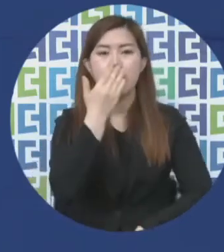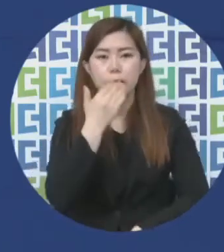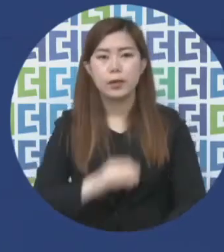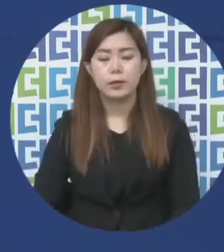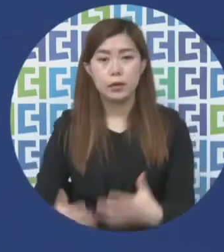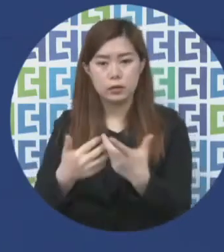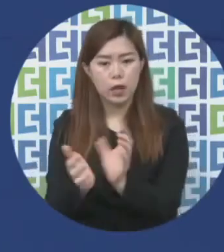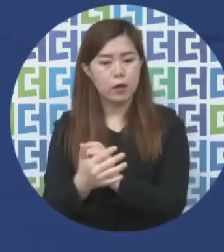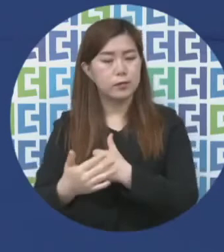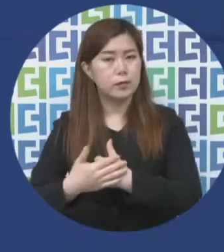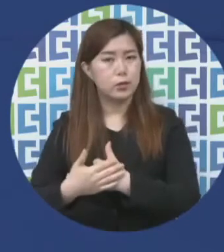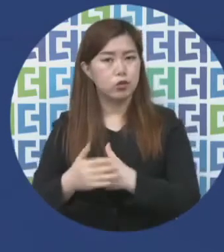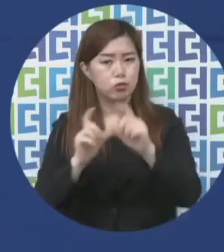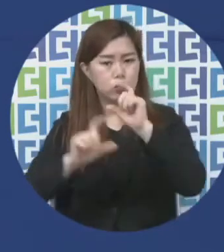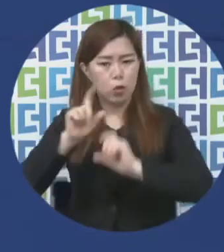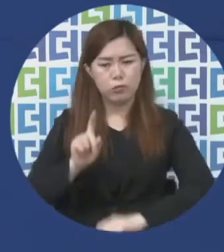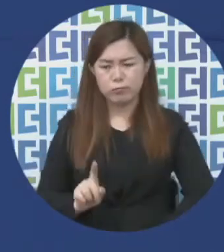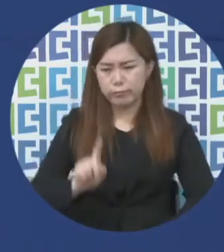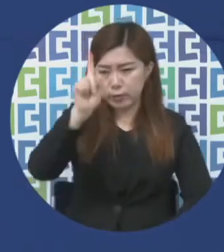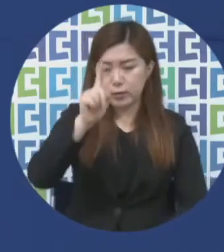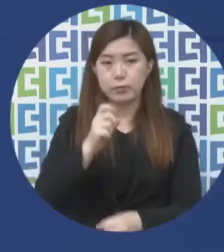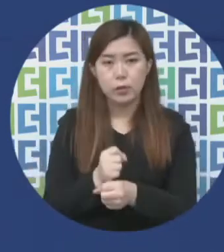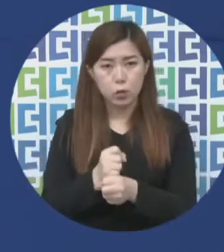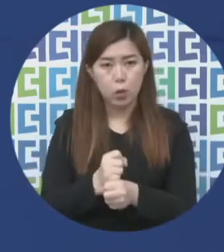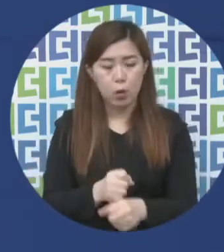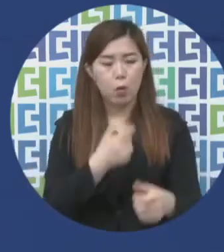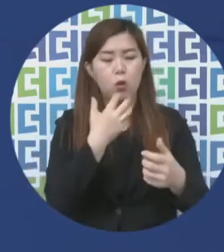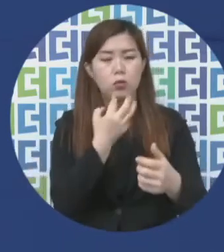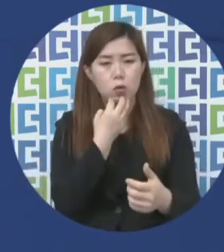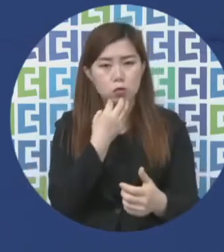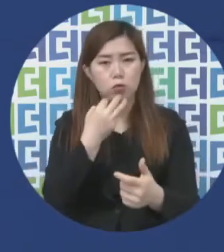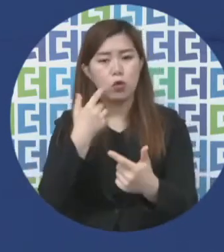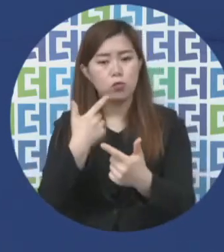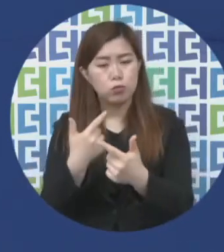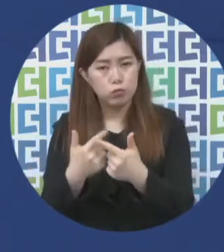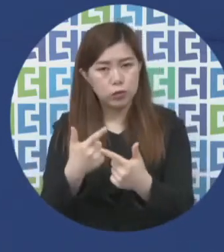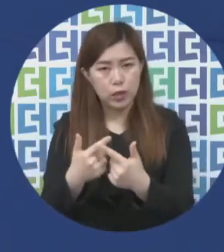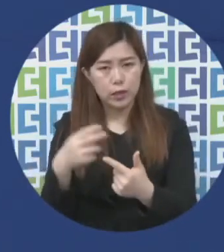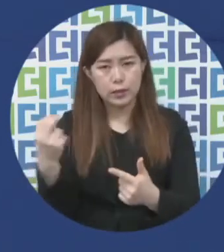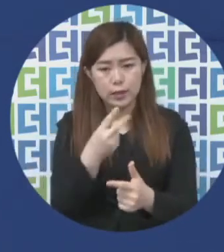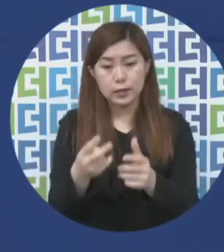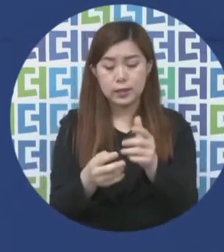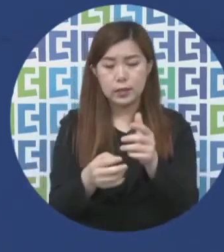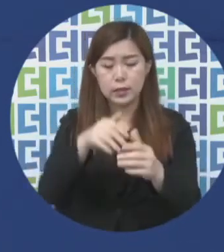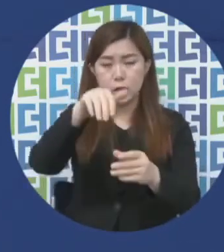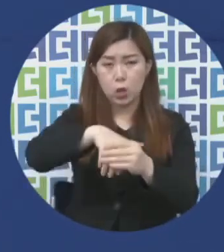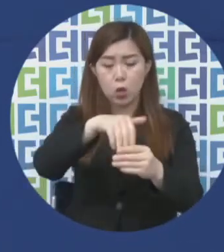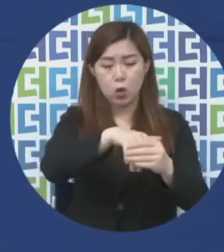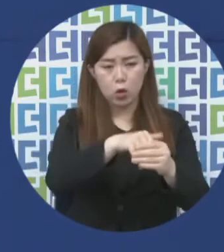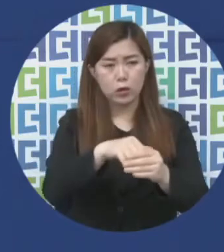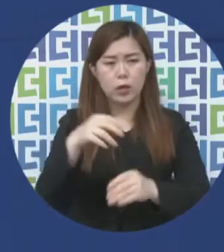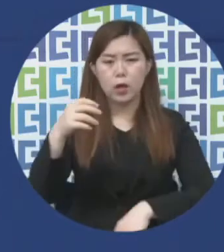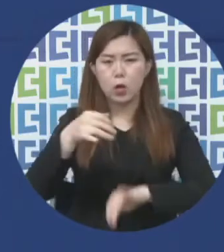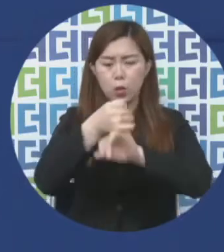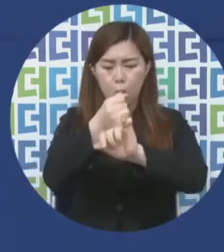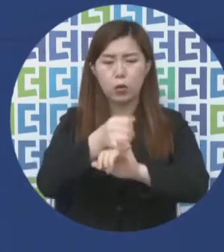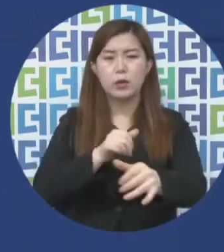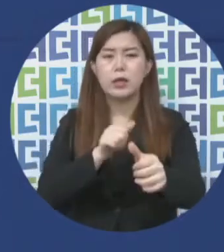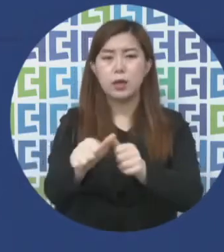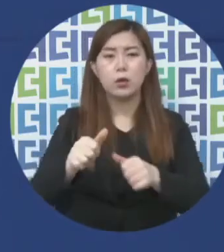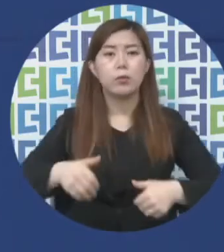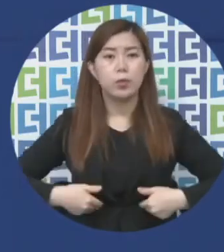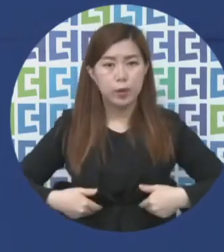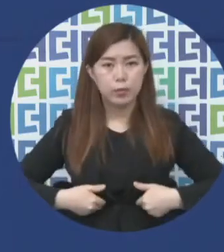올려서 서울, 부산 재보궐선거, 대통령 선거 반드시 이겨야 합니다.